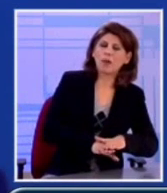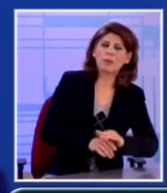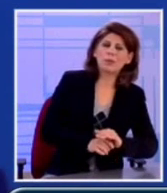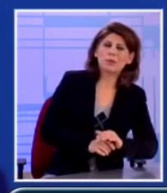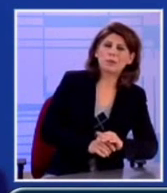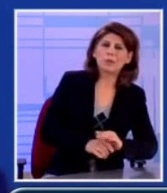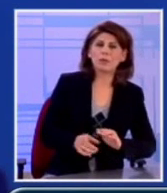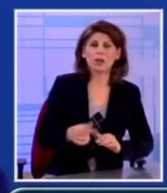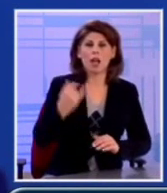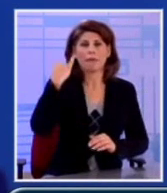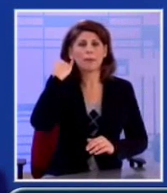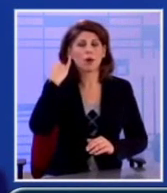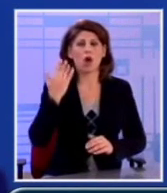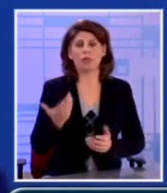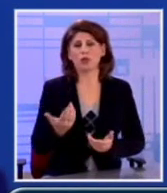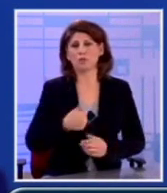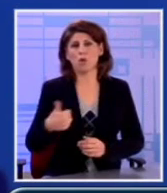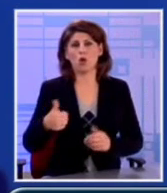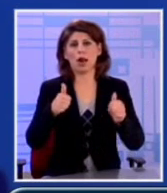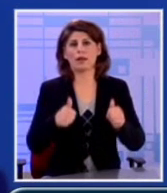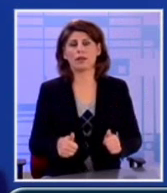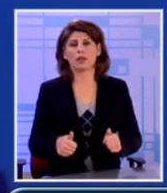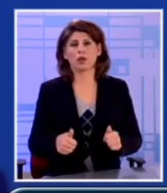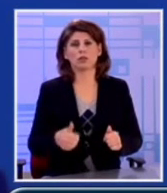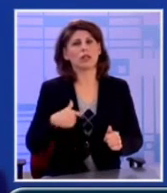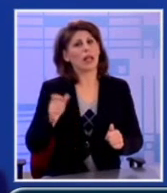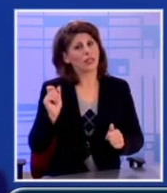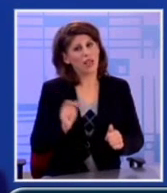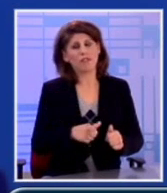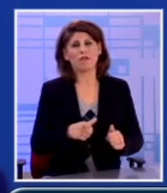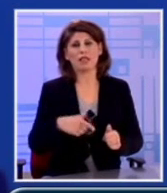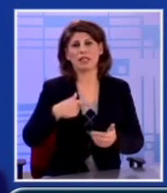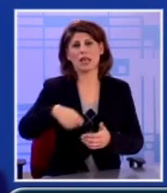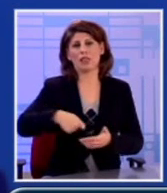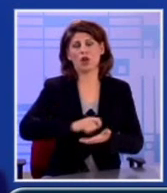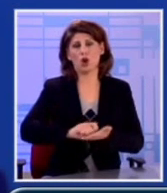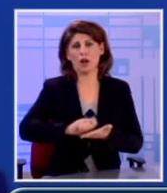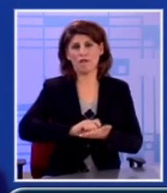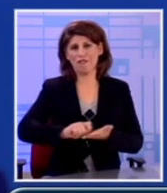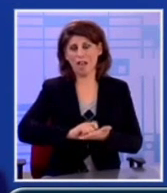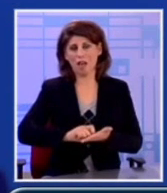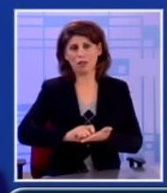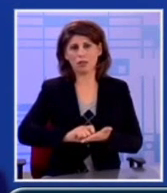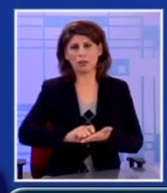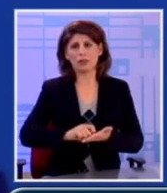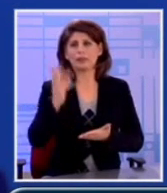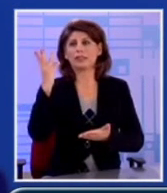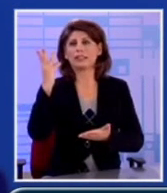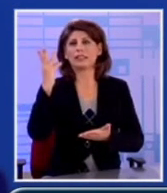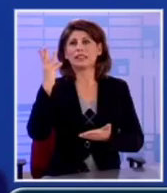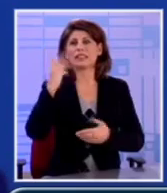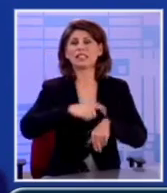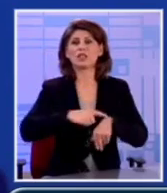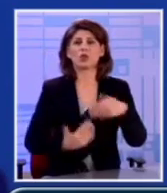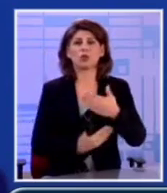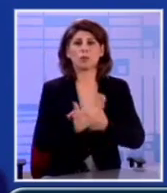ψέλνοντας ένας αντιπρόεδρος να ανακοινώνει ότι διαβιβάστηκε δικογραφία στις 3 η ώρα τα